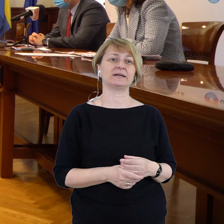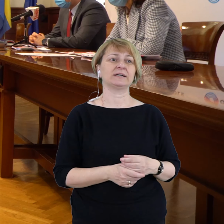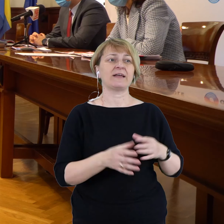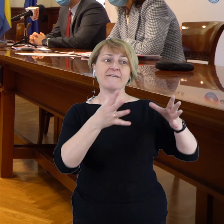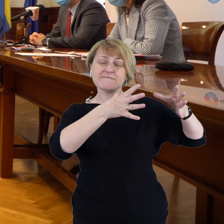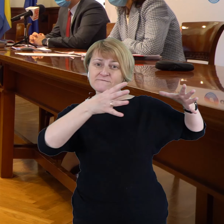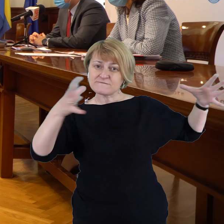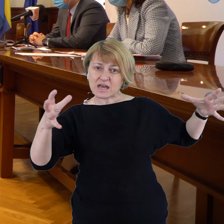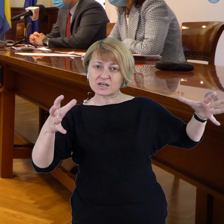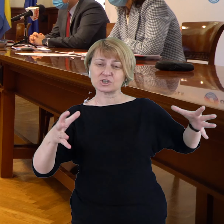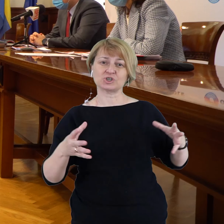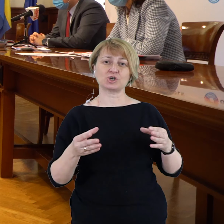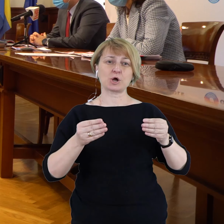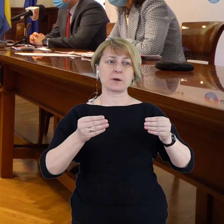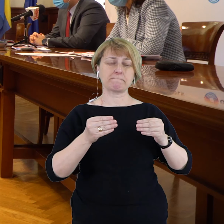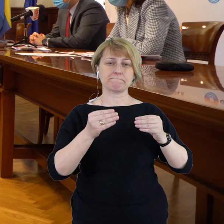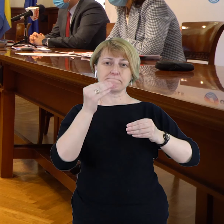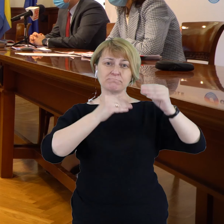jest